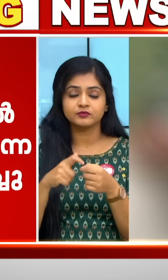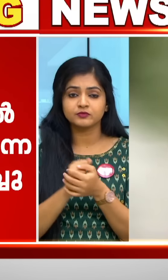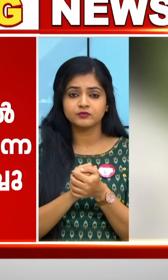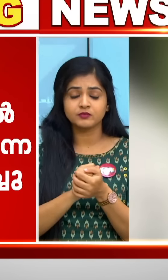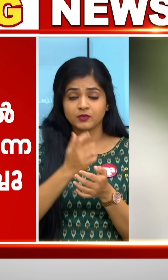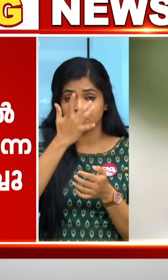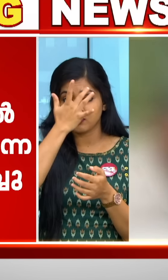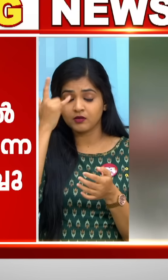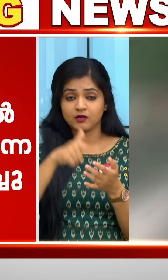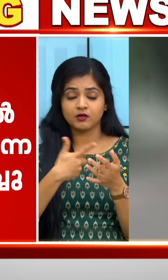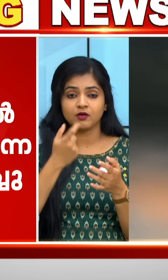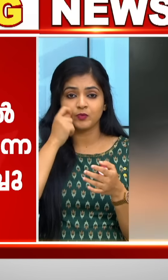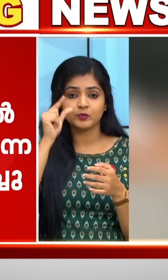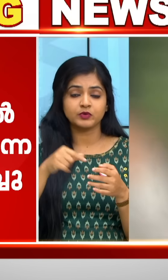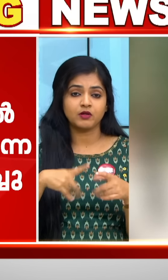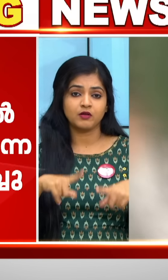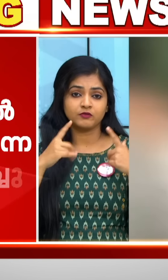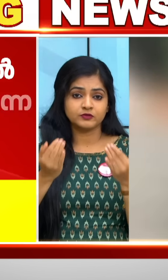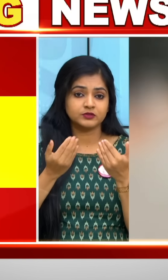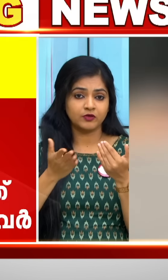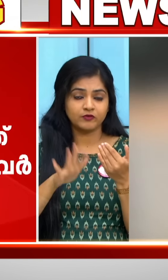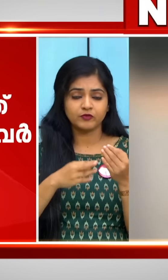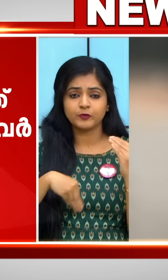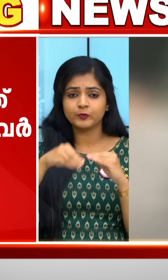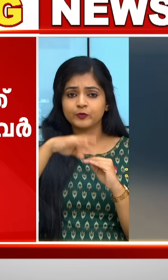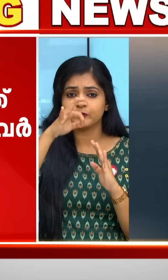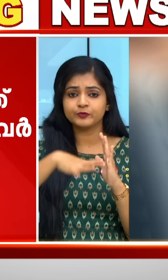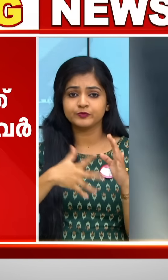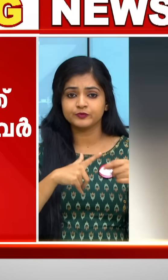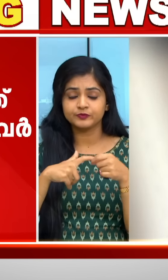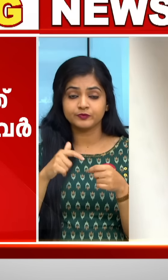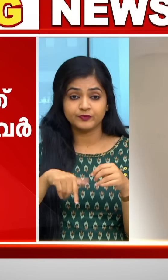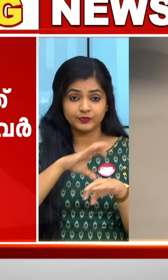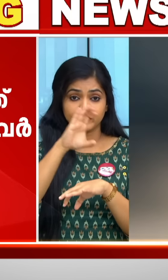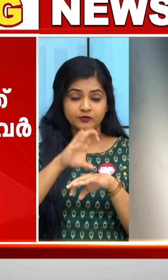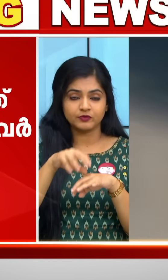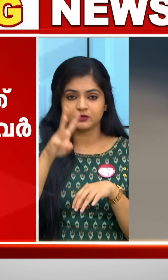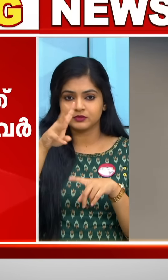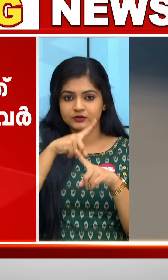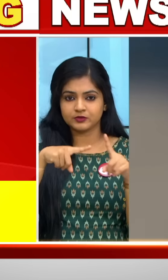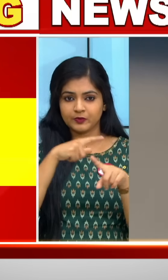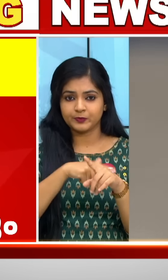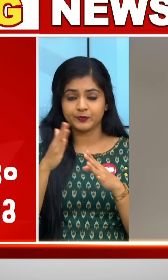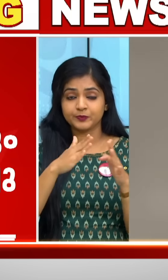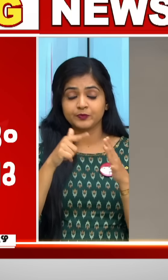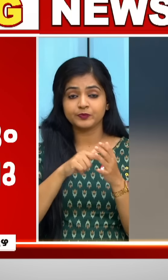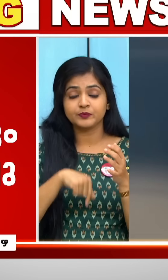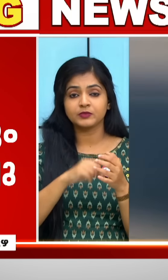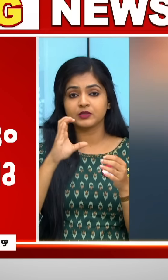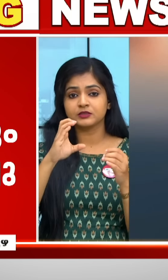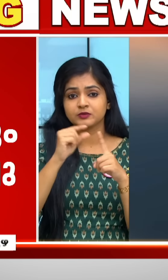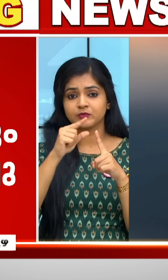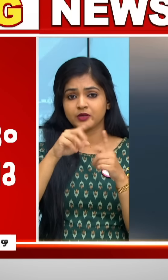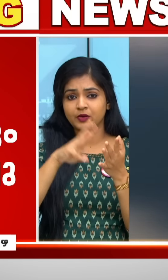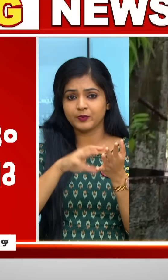തലനാരിഴയ്ക്ക് അപകടം ഒഴിവായി എന്ന് വേണമല്ലോ പറയാൻ. വിവരങ്ങൾ. പ്രവിത, ഇന്ന് വൈകിട്ട് 3:30 മങ്കൊമ്പ് CPIMന്റെ